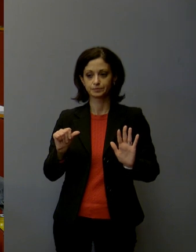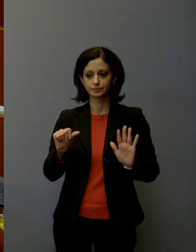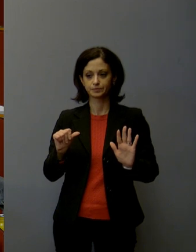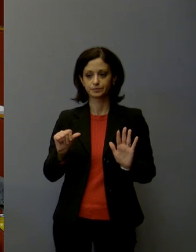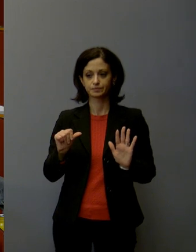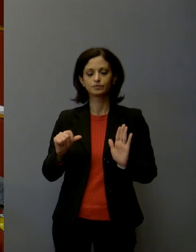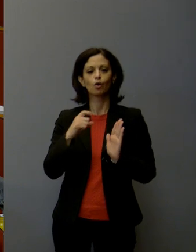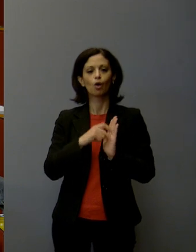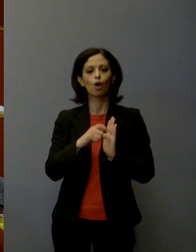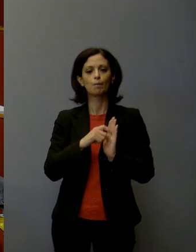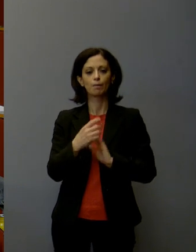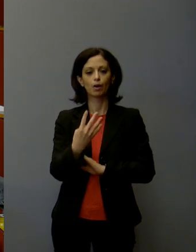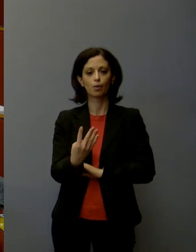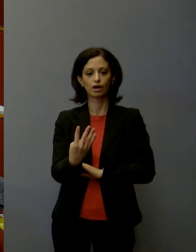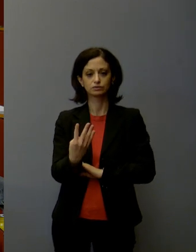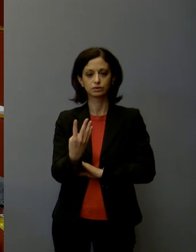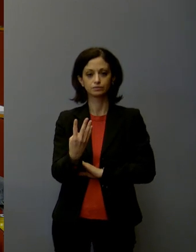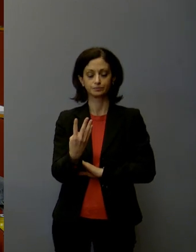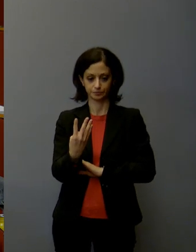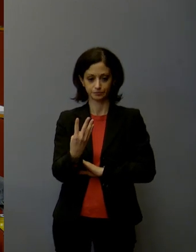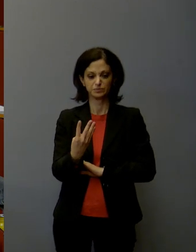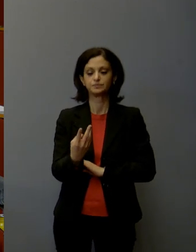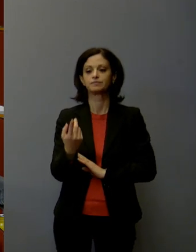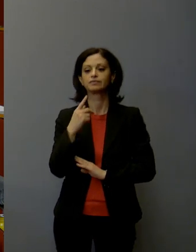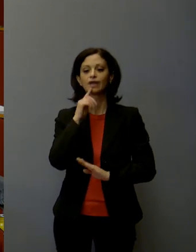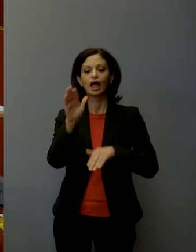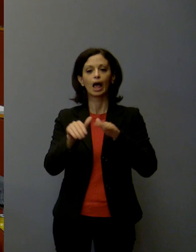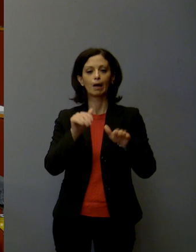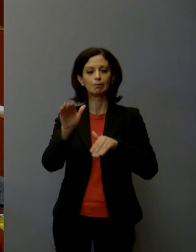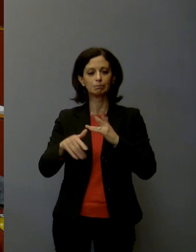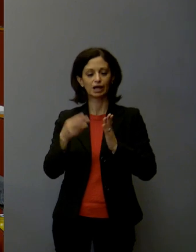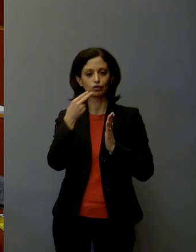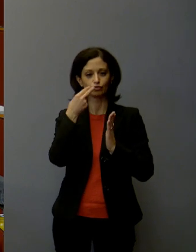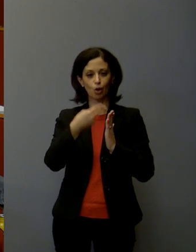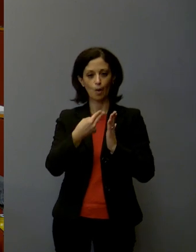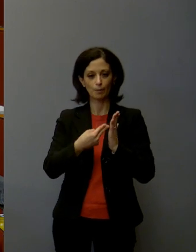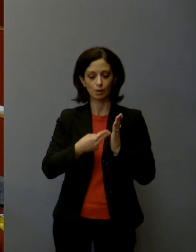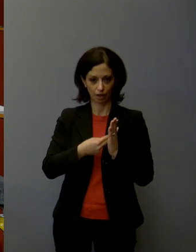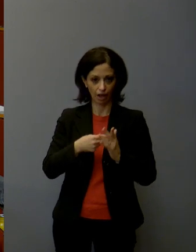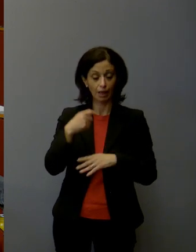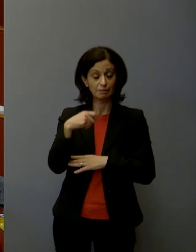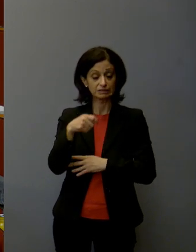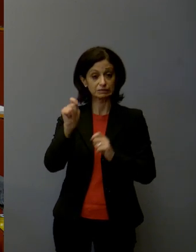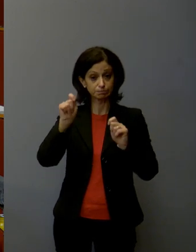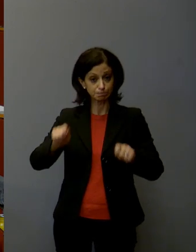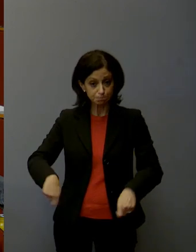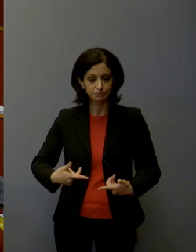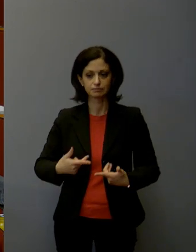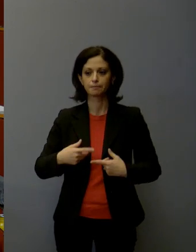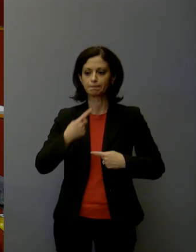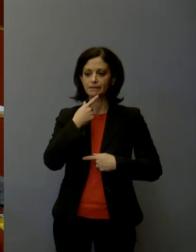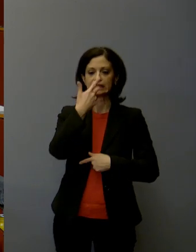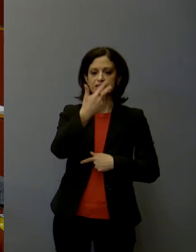comma 4 Dopo l'appello nominale il presidente dichiara aperta la seduta e designa tre